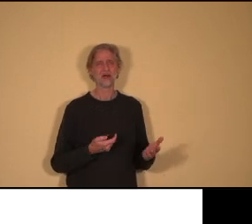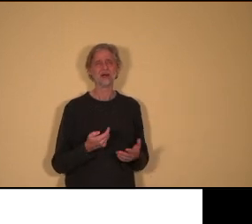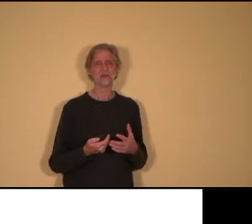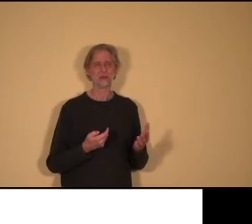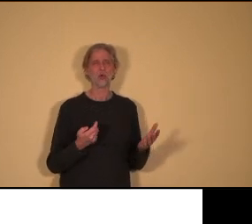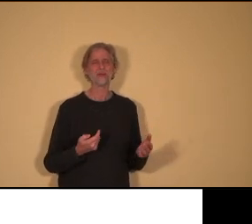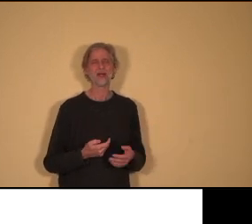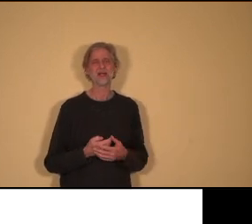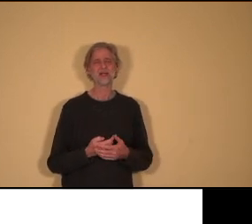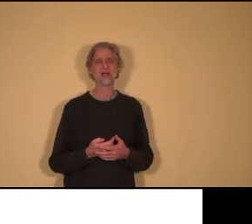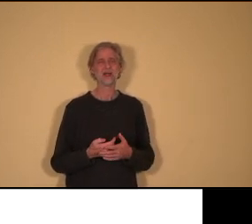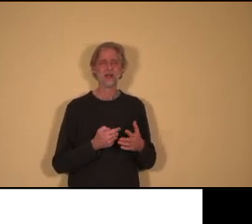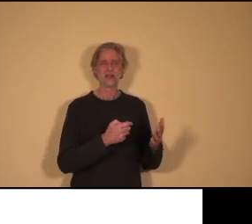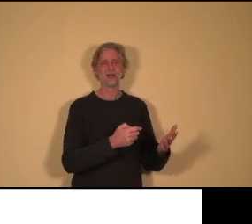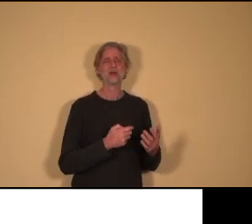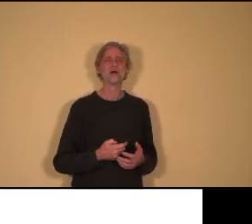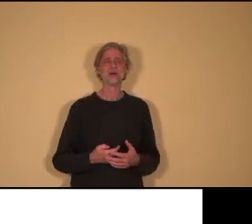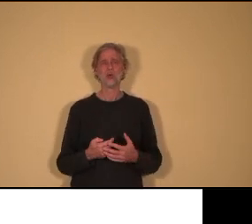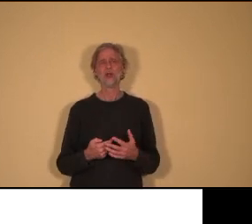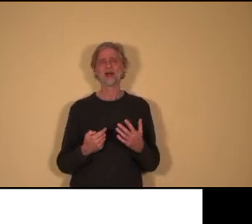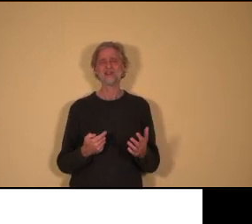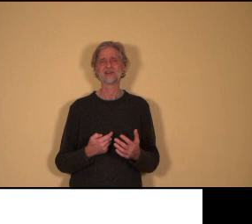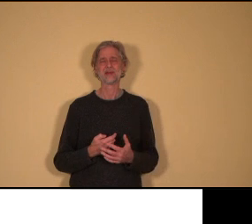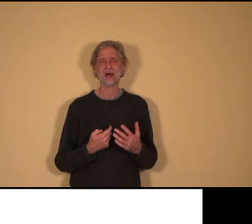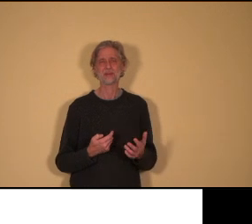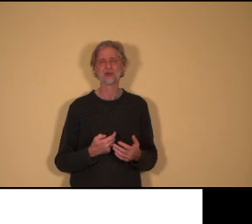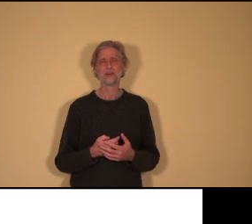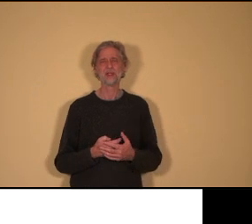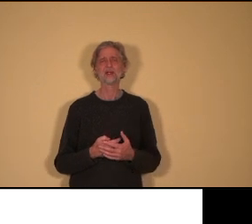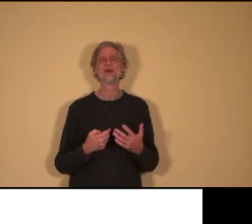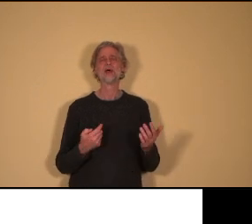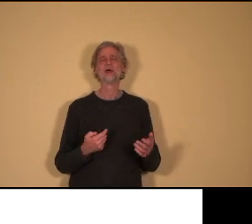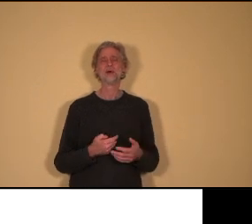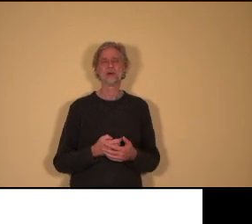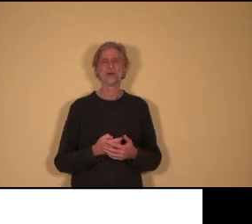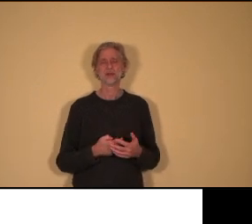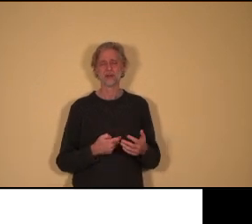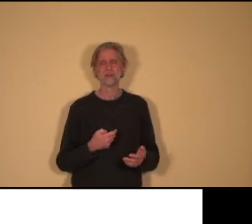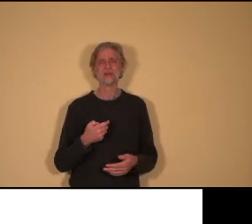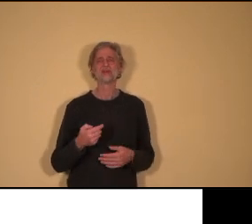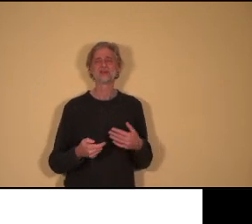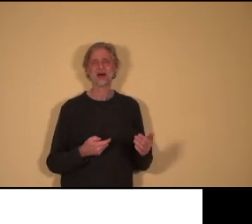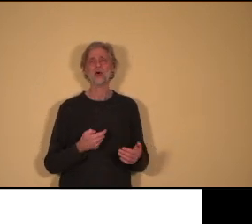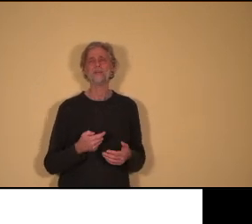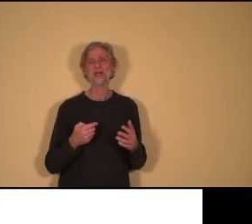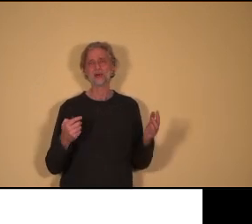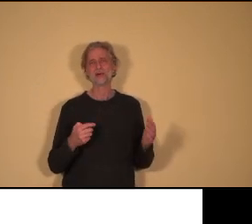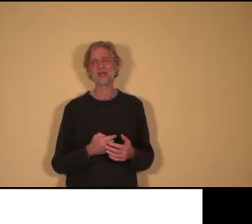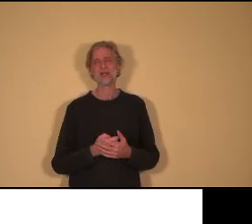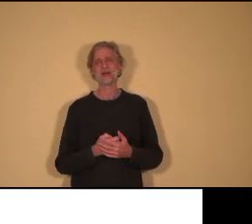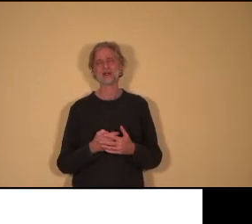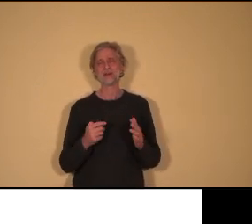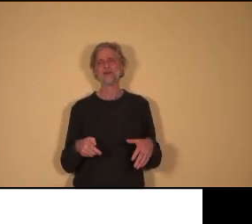Da wird es oberflächlich an den Kohleresten absorbiert und ist da auch mehr